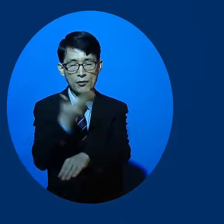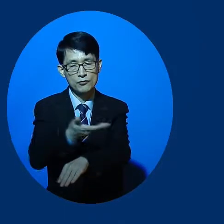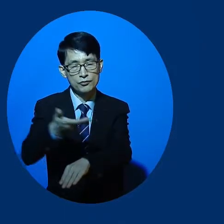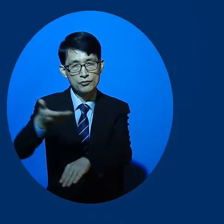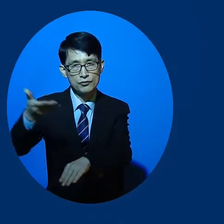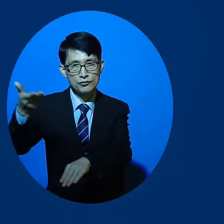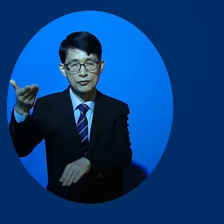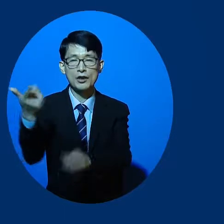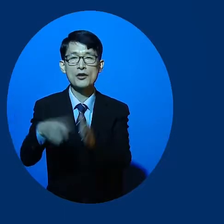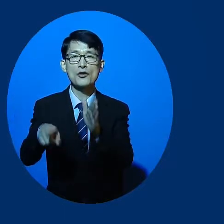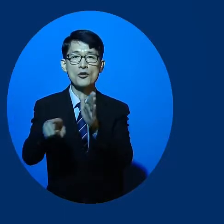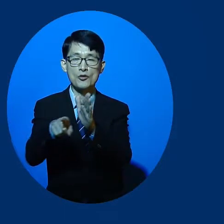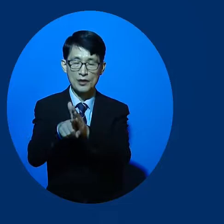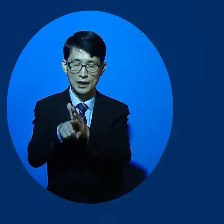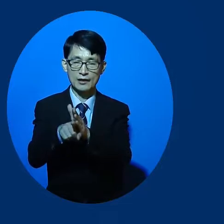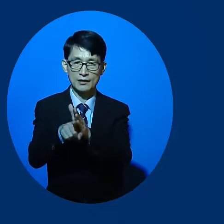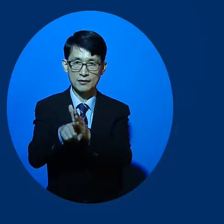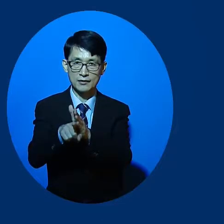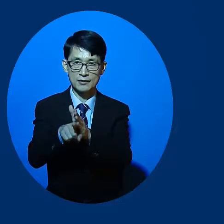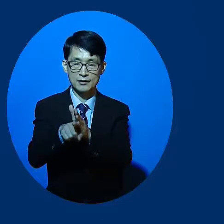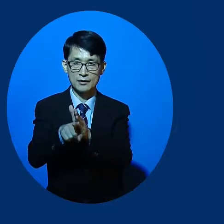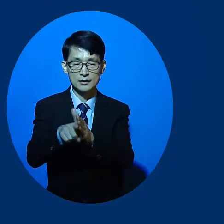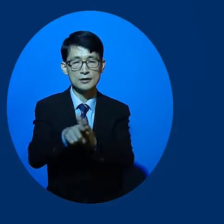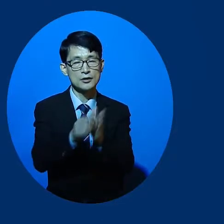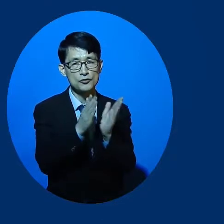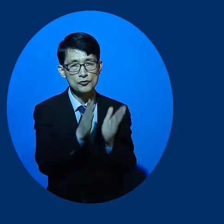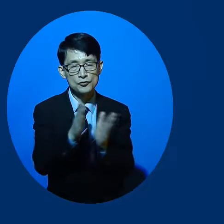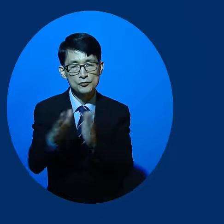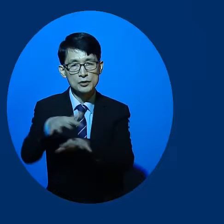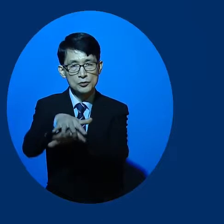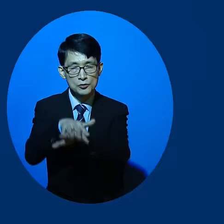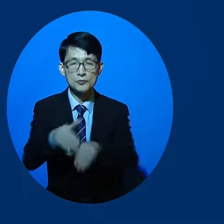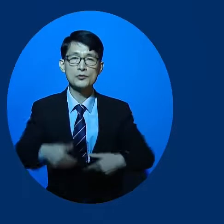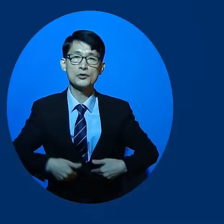선순환 구조를 구축하기 위한 노력을 해야 할 것으로 보입니다.